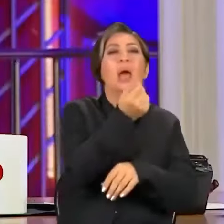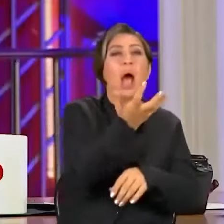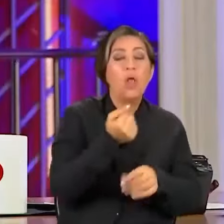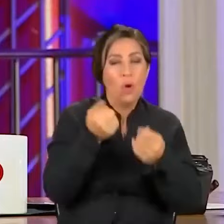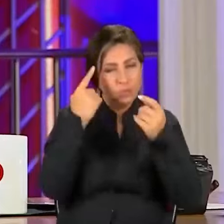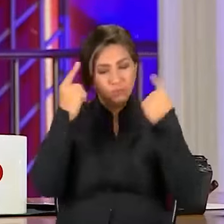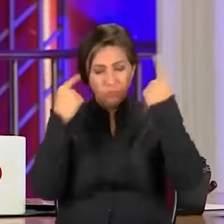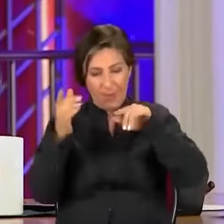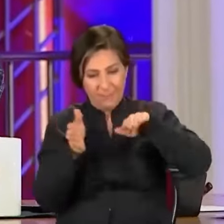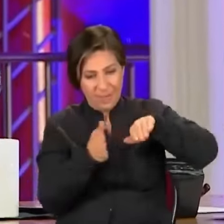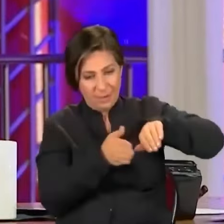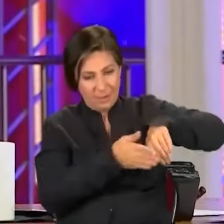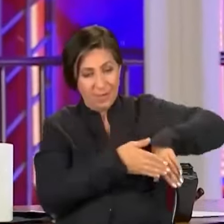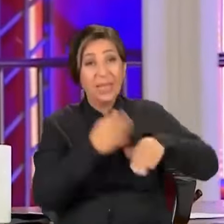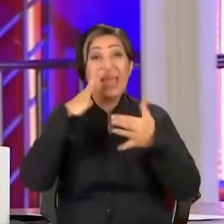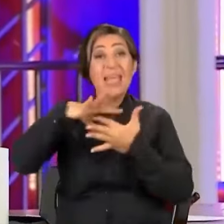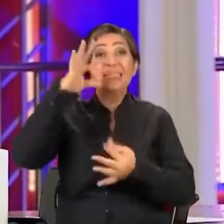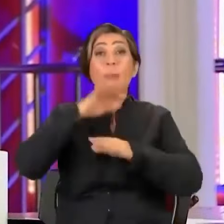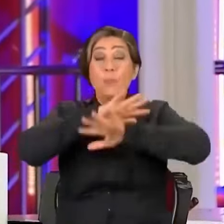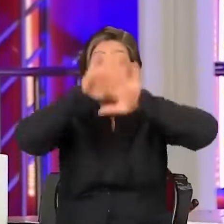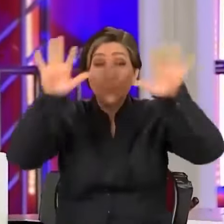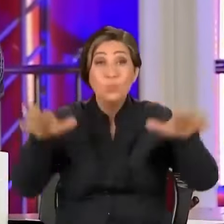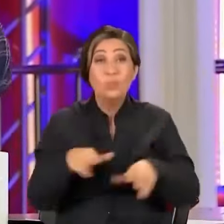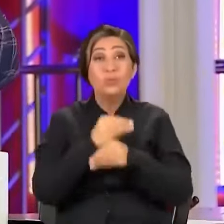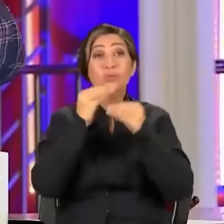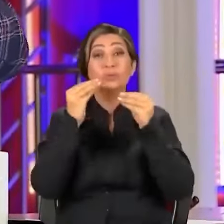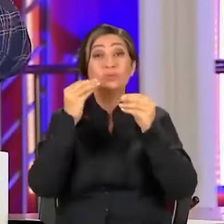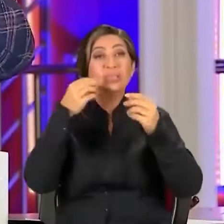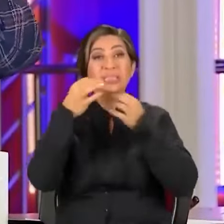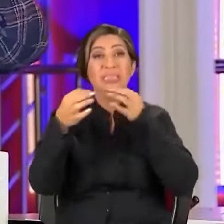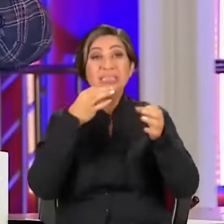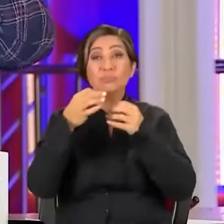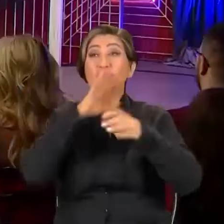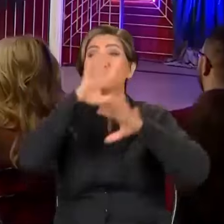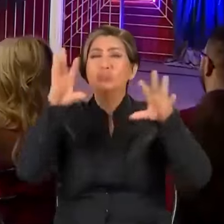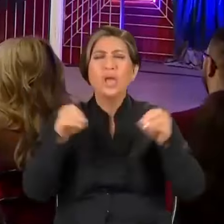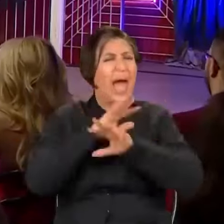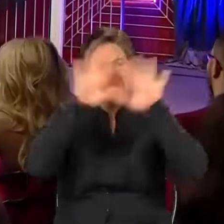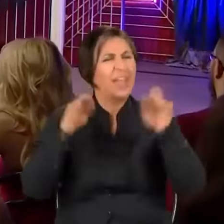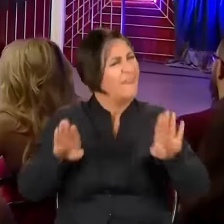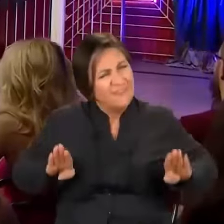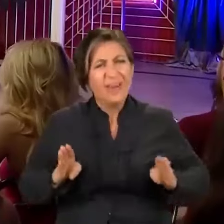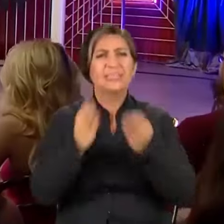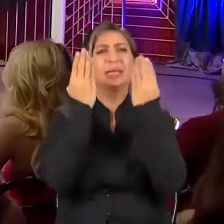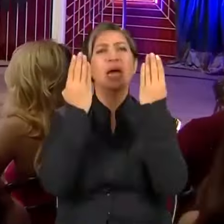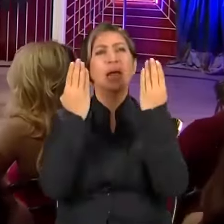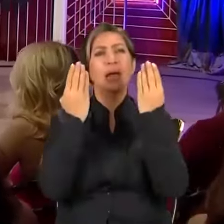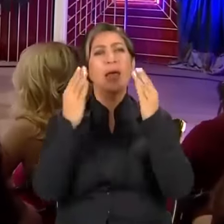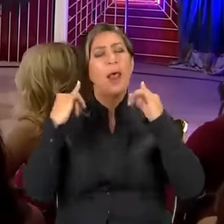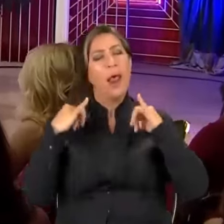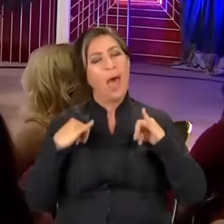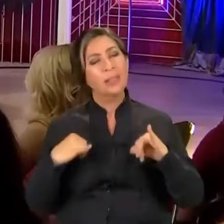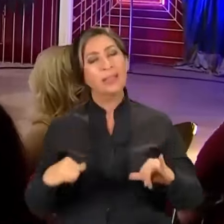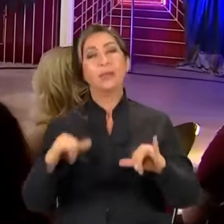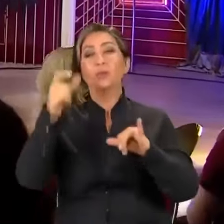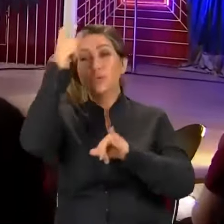alıyor, bırakırlar. İnsanlar bütün izinlerinden vazgeçerler, bütün siyasi her şeyden vazgeçerler.